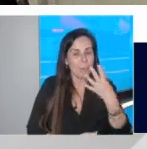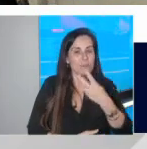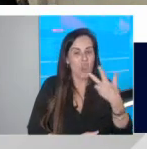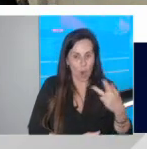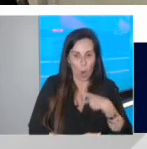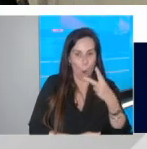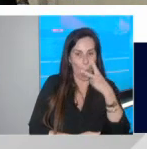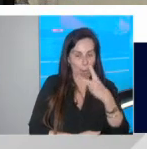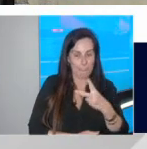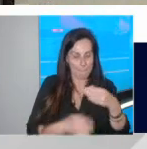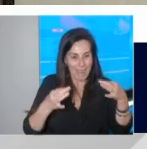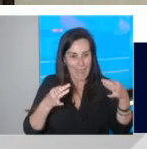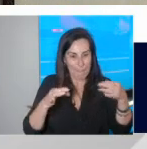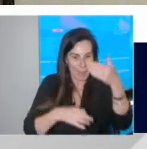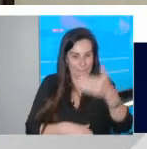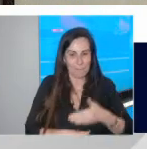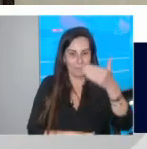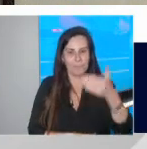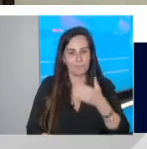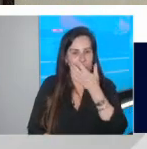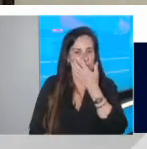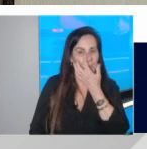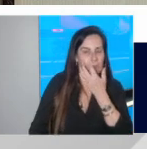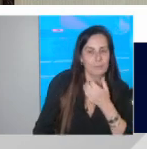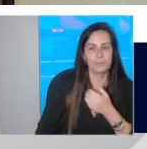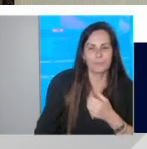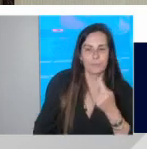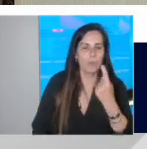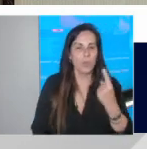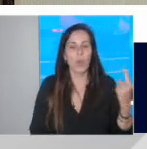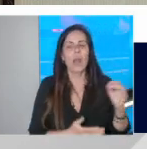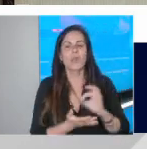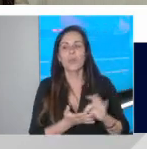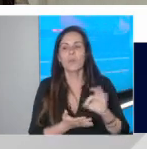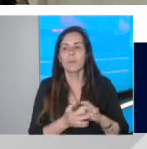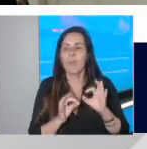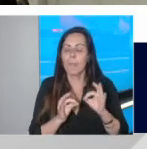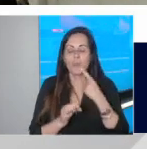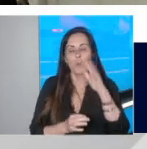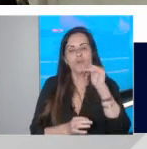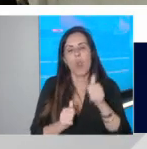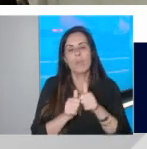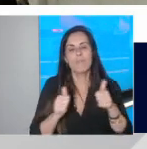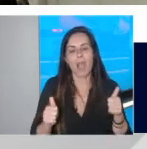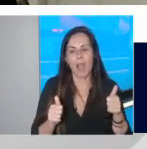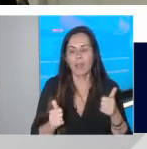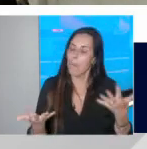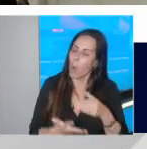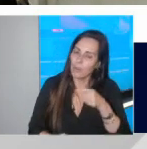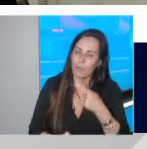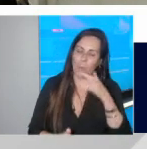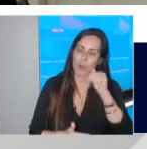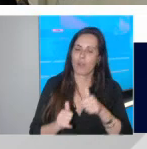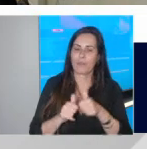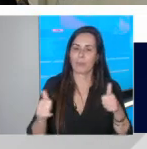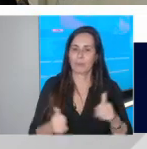42-43, אנחנו רואים את זה בדפי הספר זיכרונות, כל אחד ואחד ממנה ממש נפרד ממנה, מעודד אותה